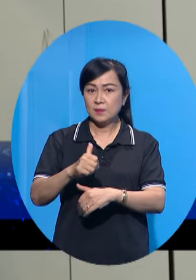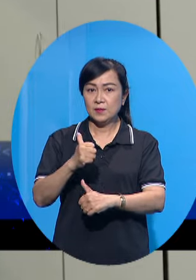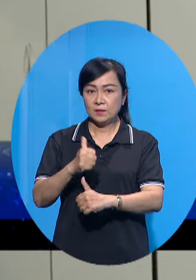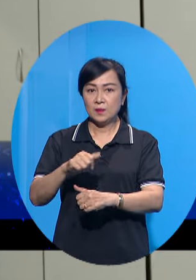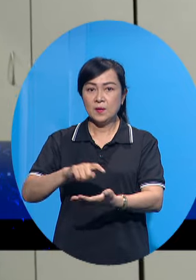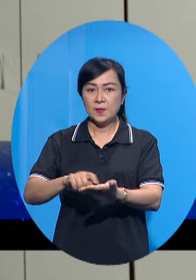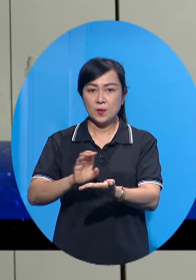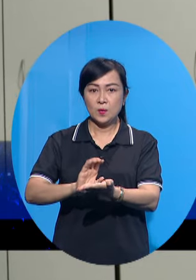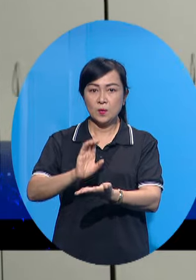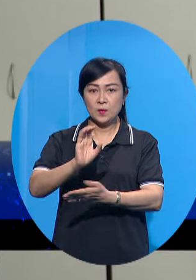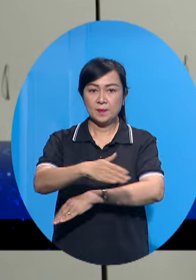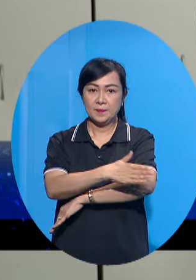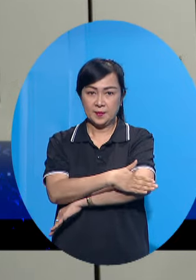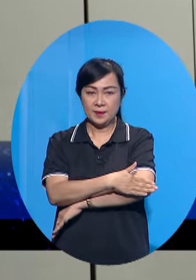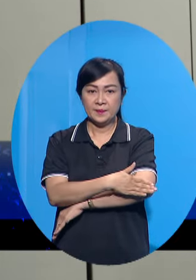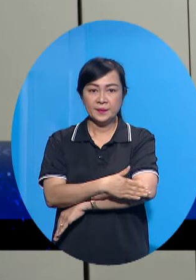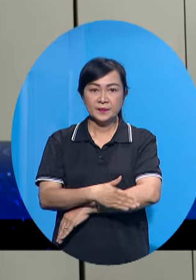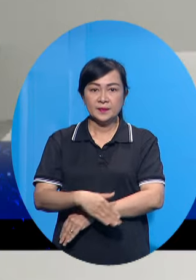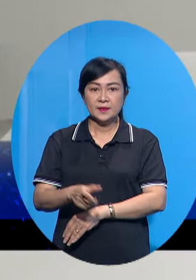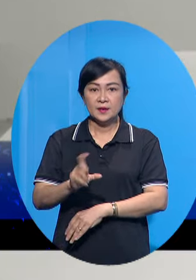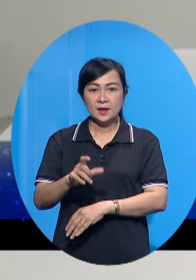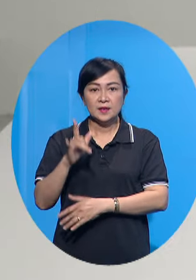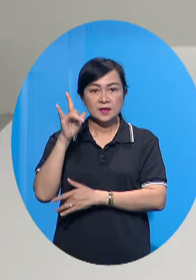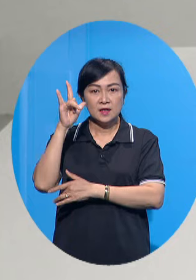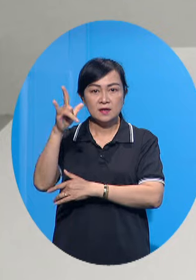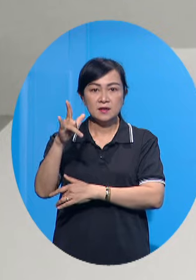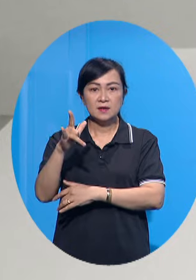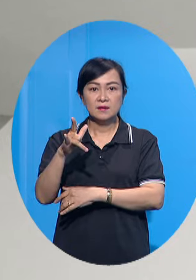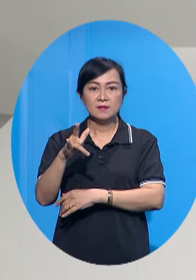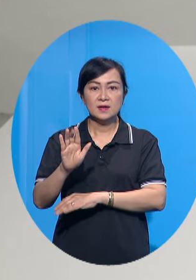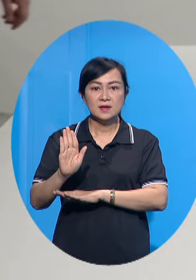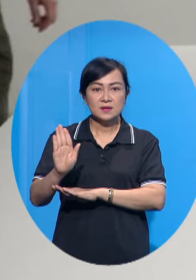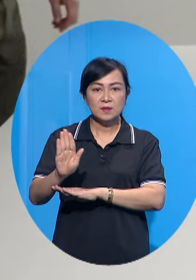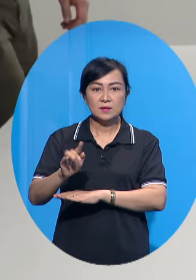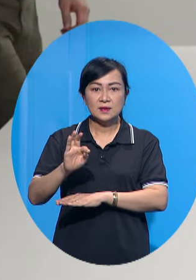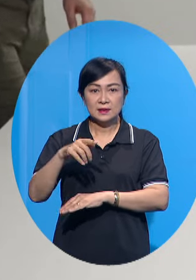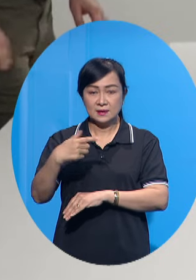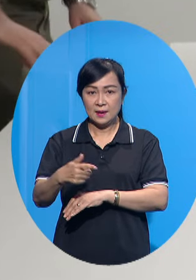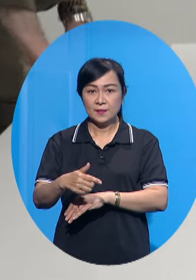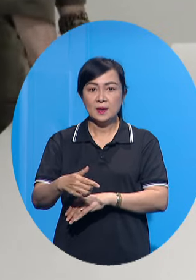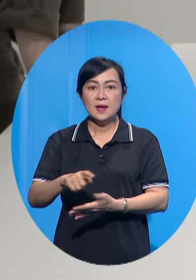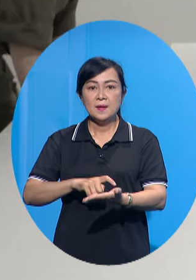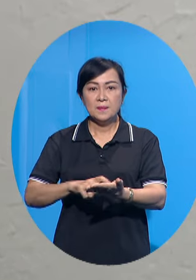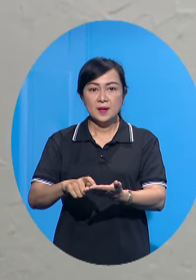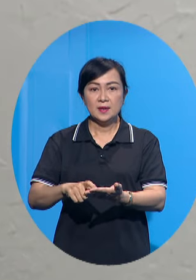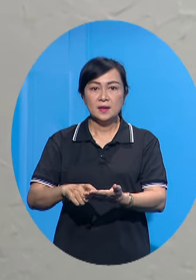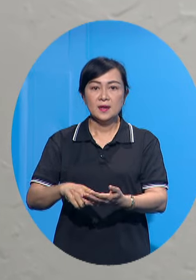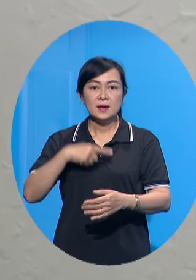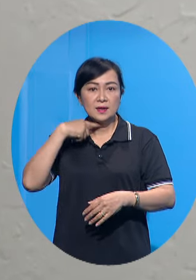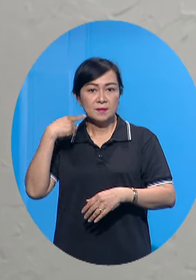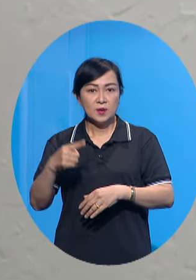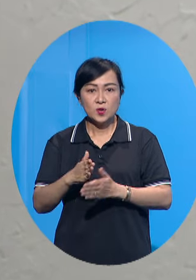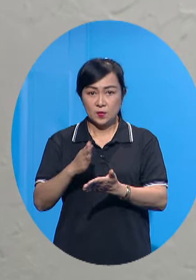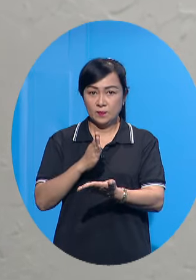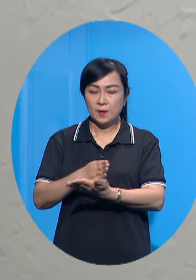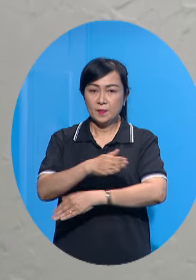Mỹ sẽ cung cấp gối viện trợ mới nhất bao gồm đạn dược tên lửa phòng không và tên lửa chống thiết giáp ngoài ra Mỹ và các đồng minh cũng cam kết